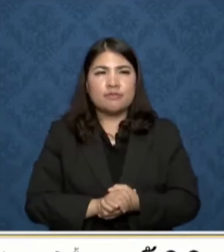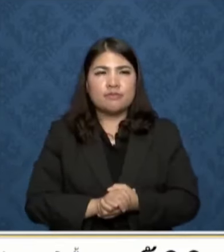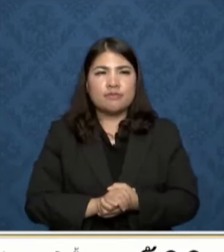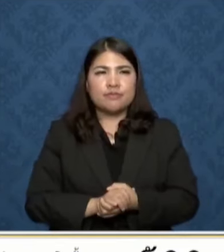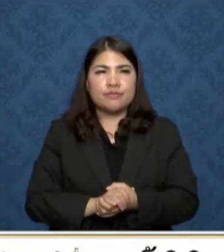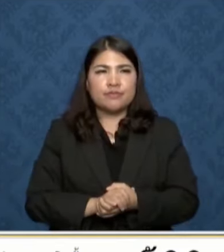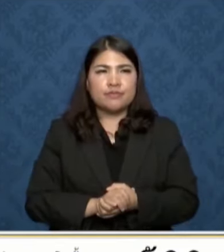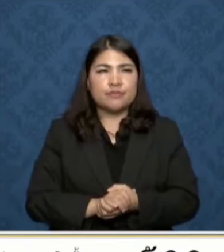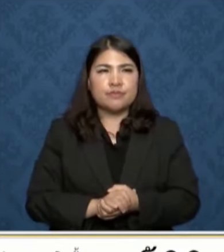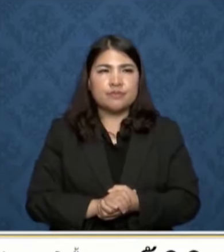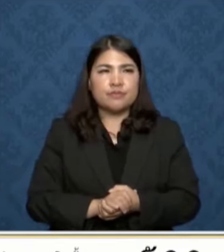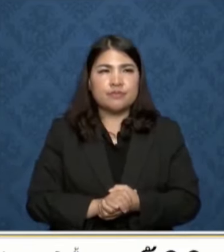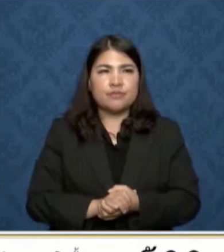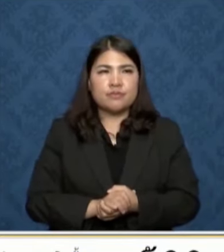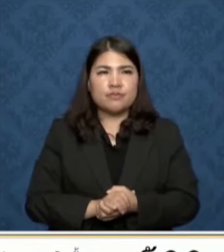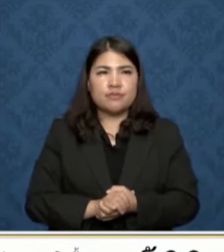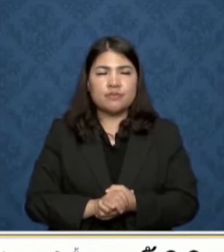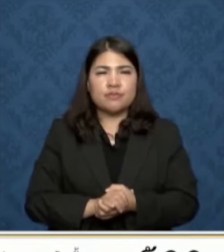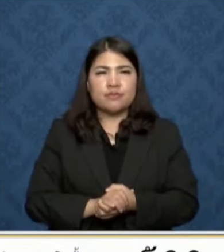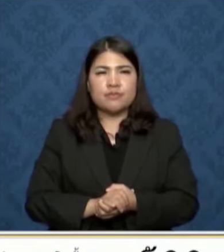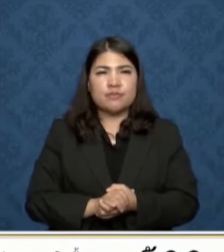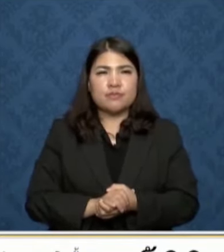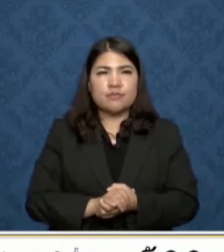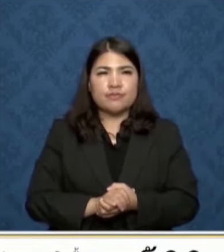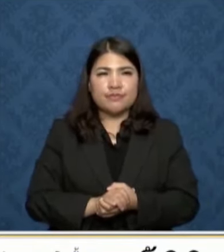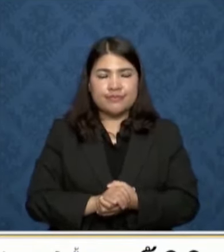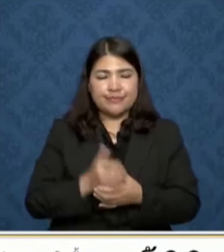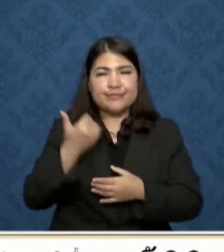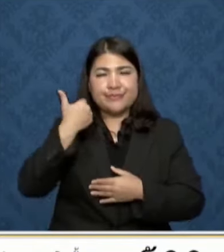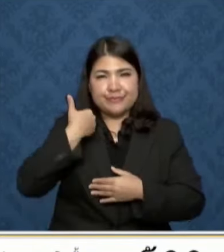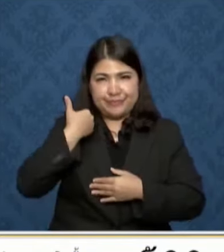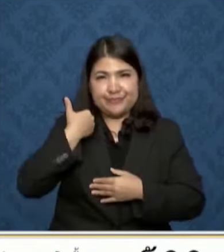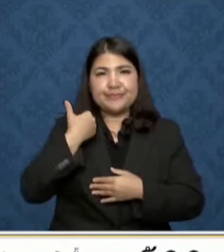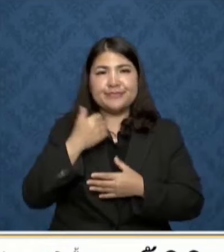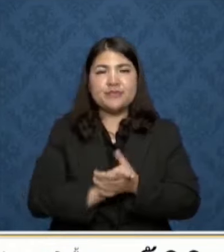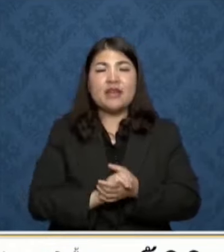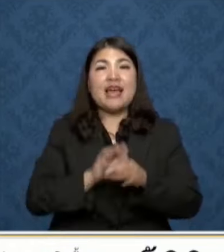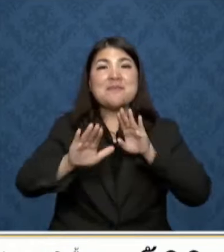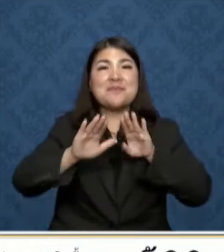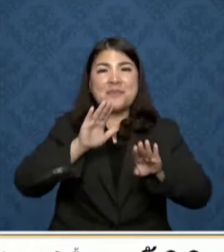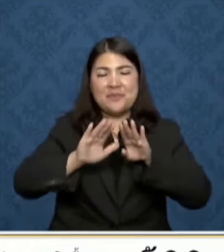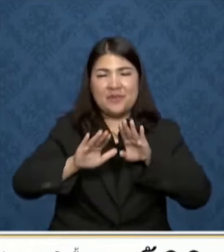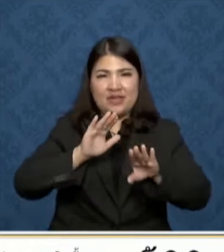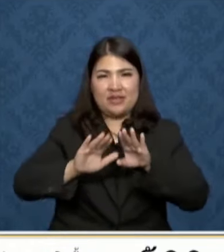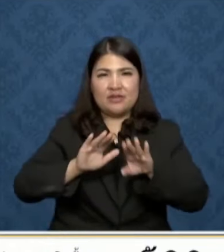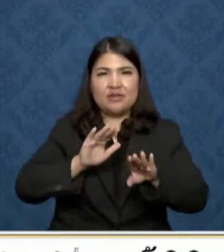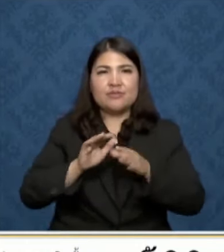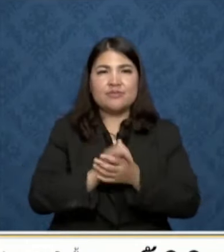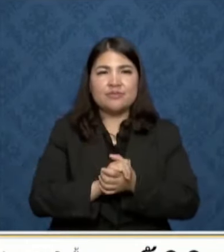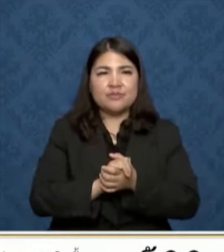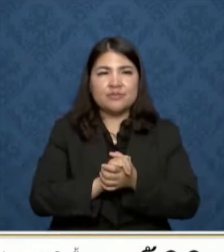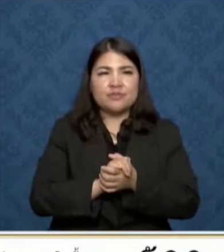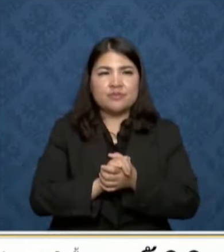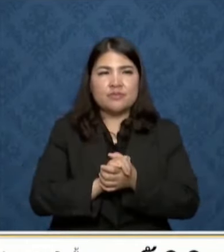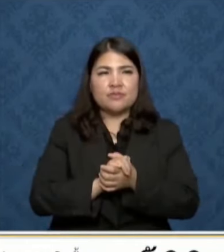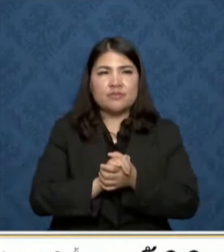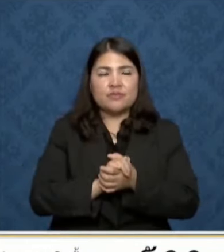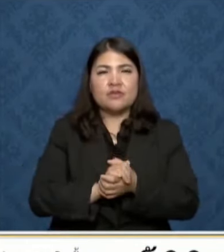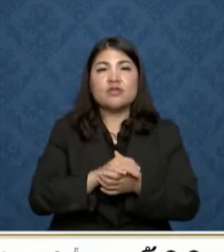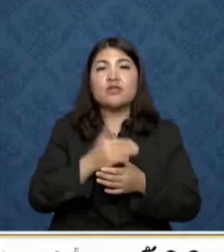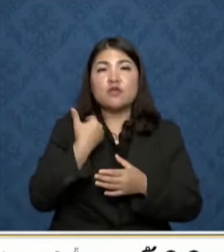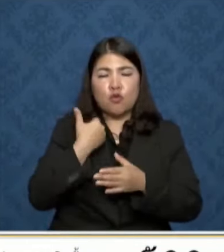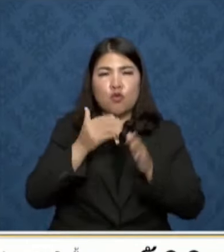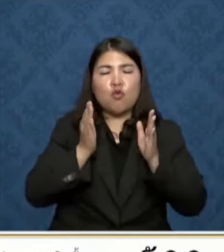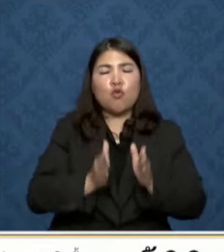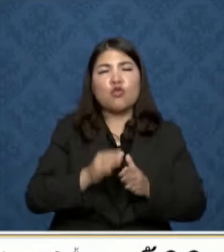บอีกกรณีหน่ครับคีกประเด็นหนประเด็นที่มีการเปลี่เทียกันในช่วงเวลาเดีวกัเลยนะครับกรณีของผู้ปวย